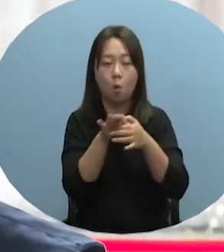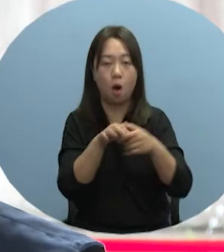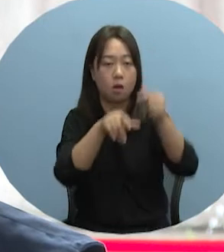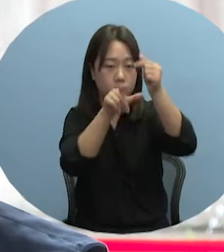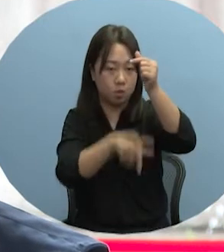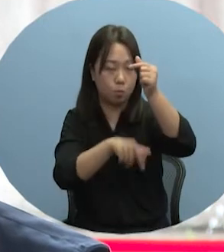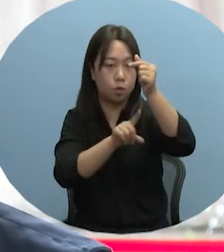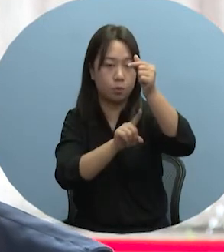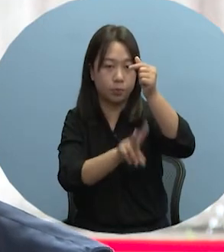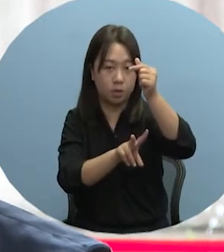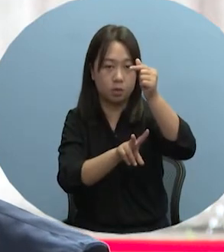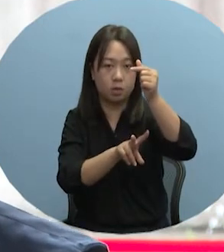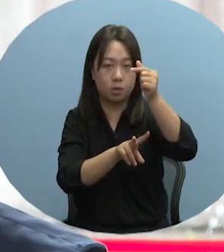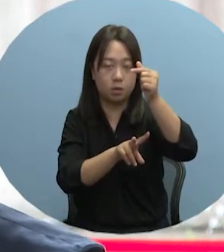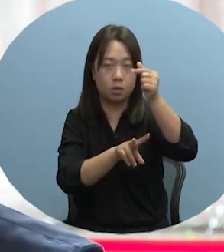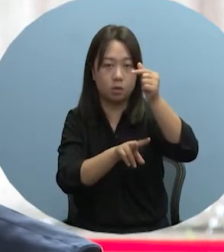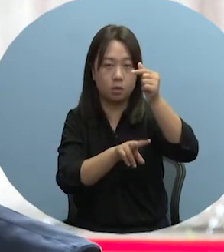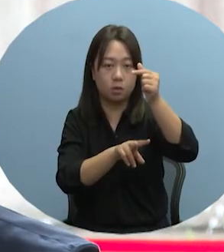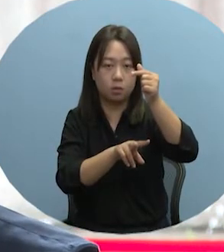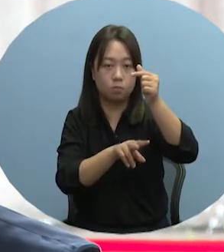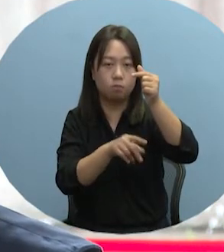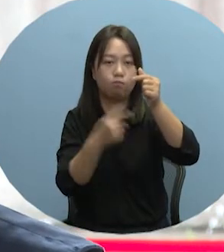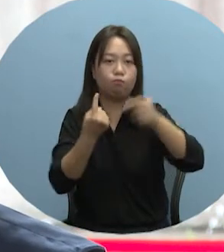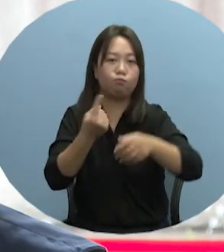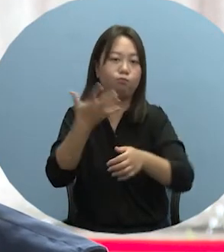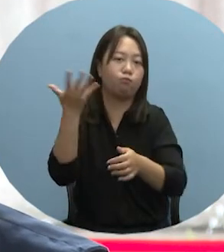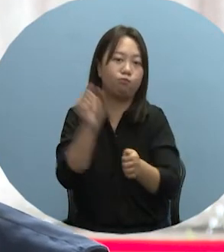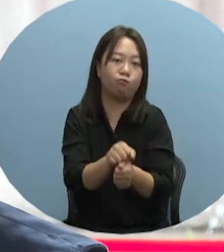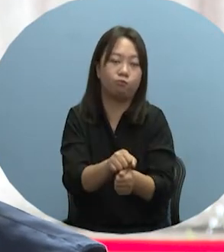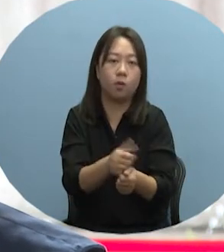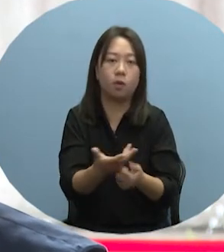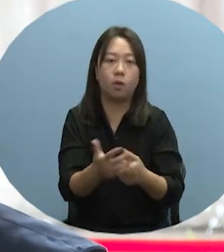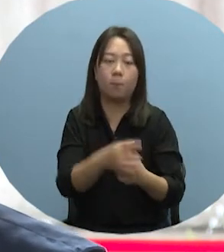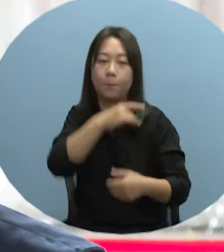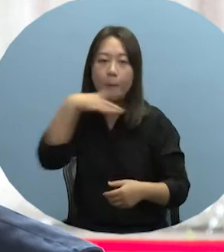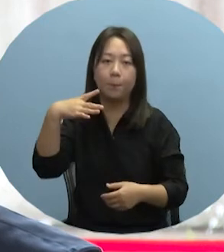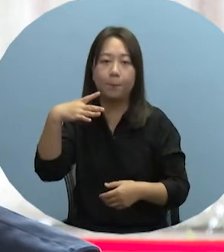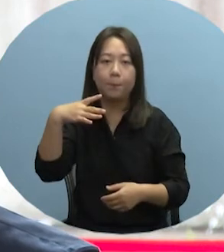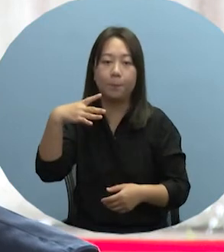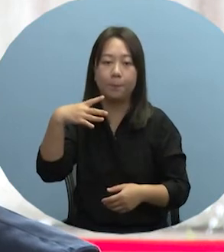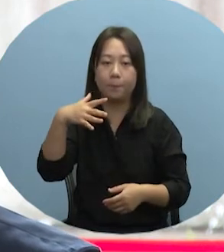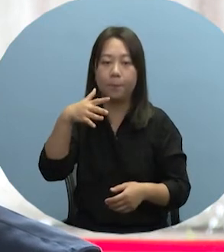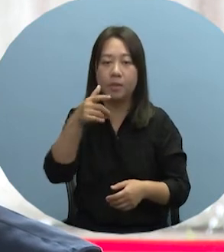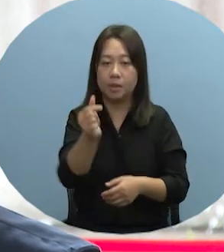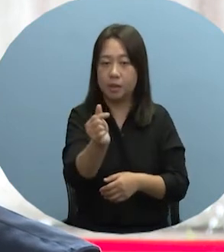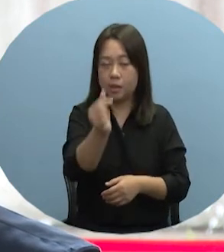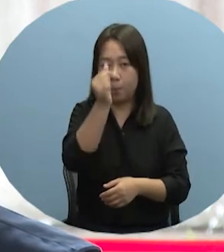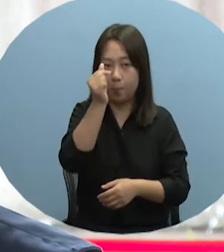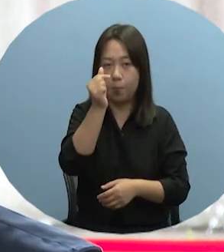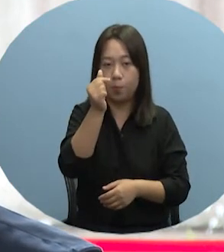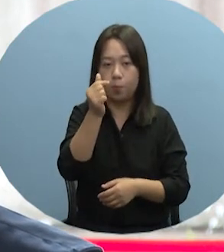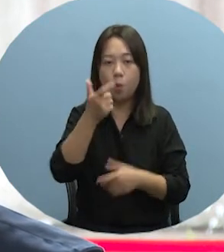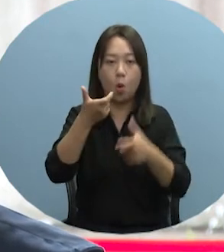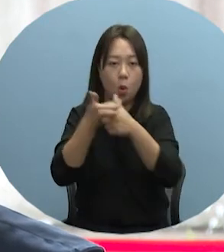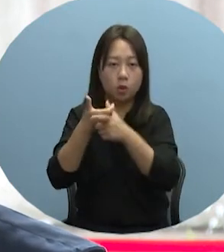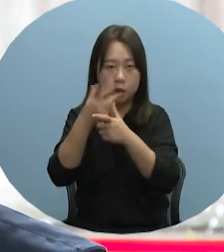10月12号呢就采取了果断的执法行动，突击搜查了10间的龙虾